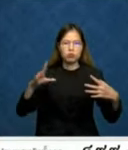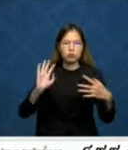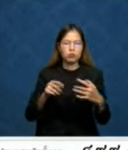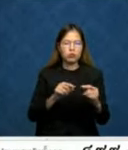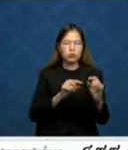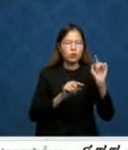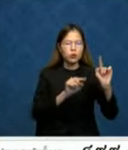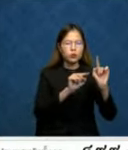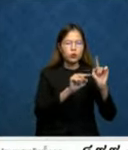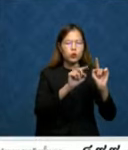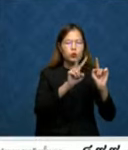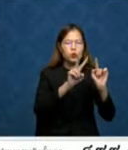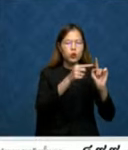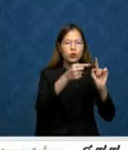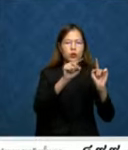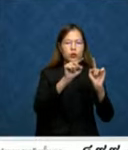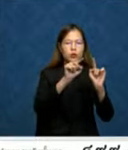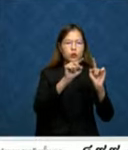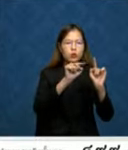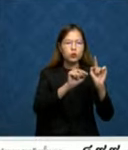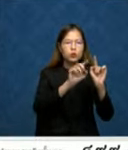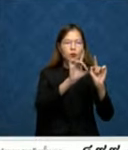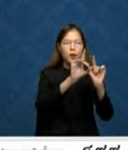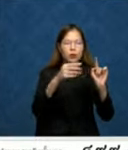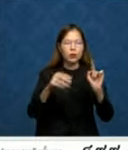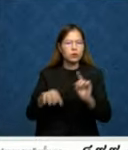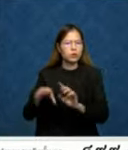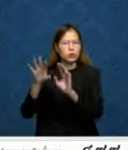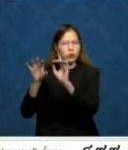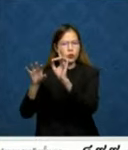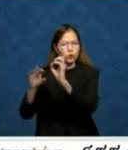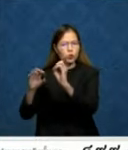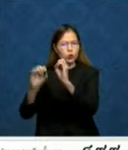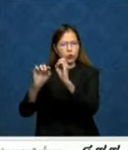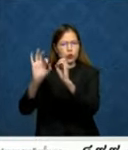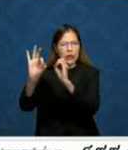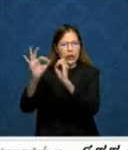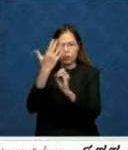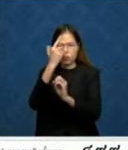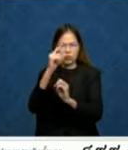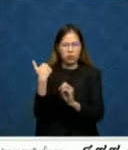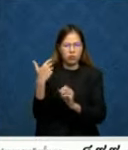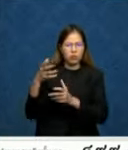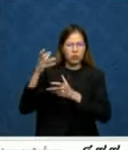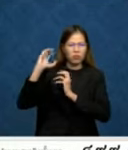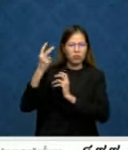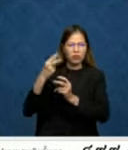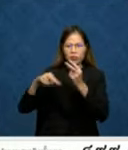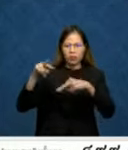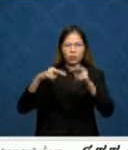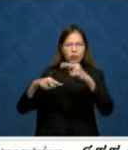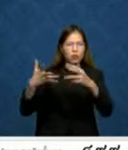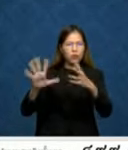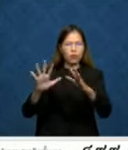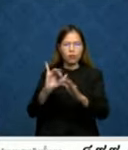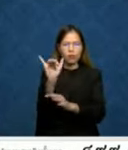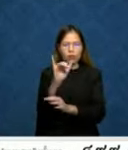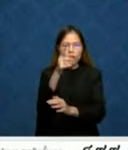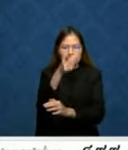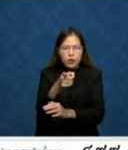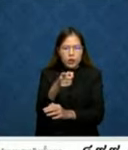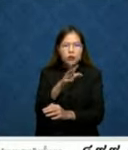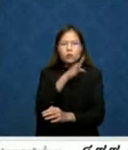อก 1.2 ถึง 1.8 อีกคนบอก 0.9 คำถามคือตกลงมีการทบทวนดังที่ปลัดกระทรวงการคลังชี้แจงในกรรมาธิการจริง